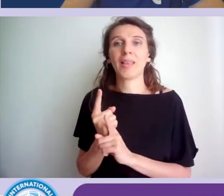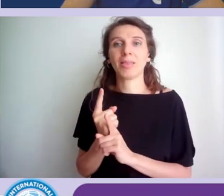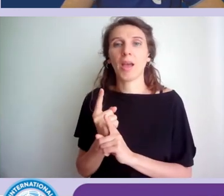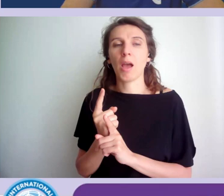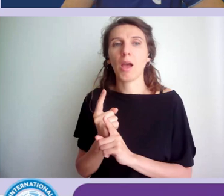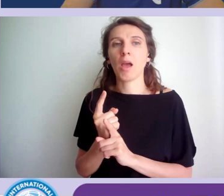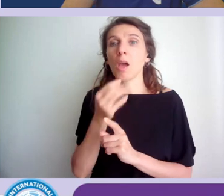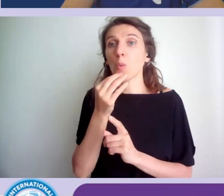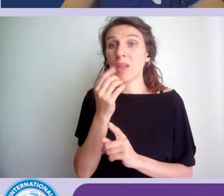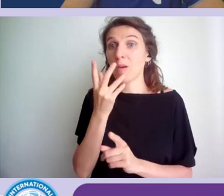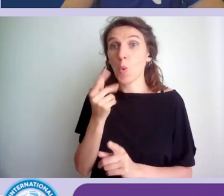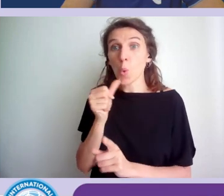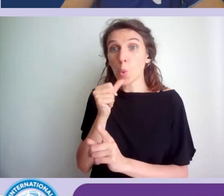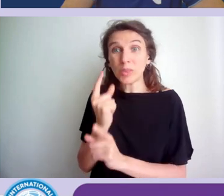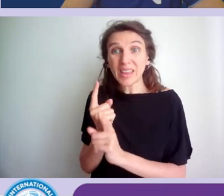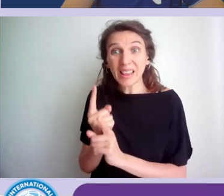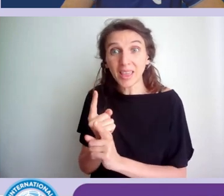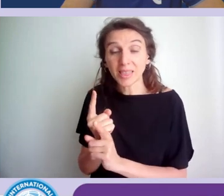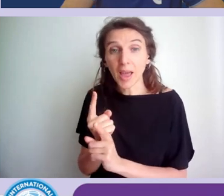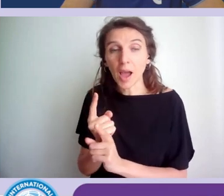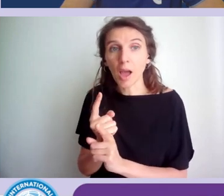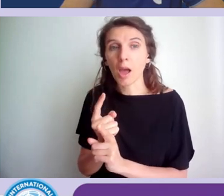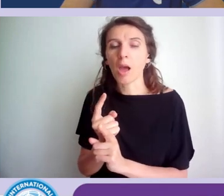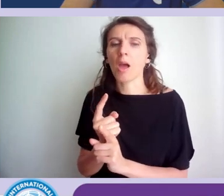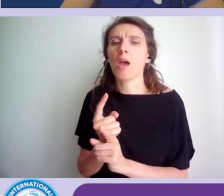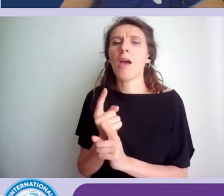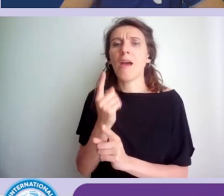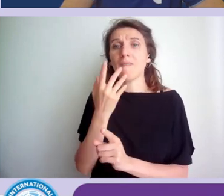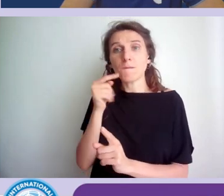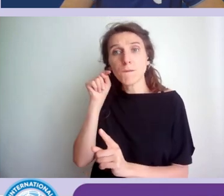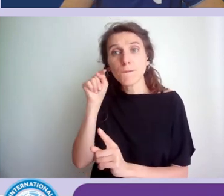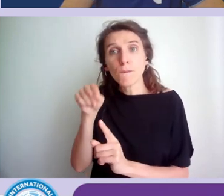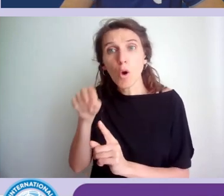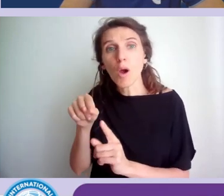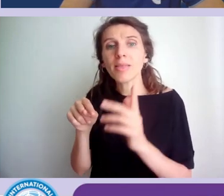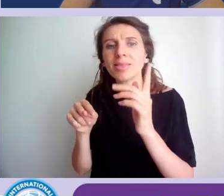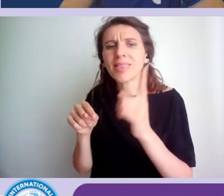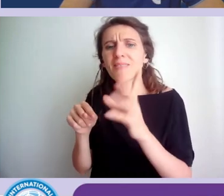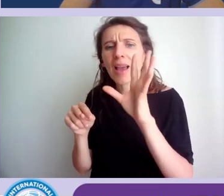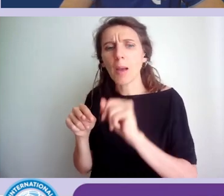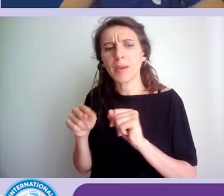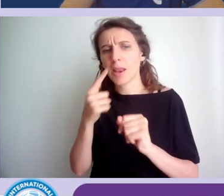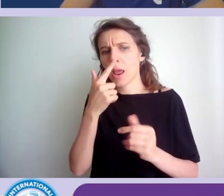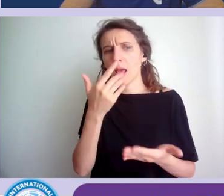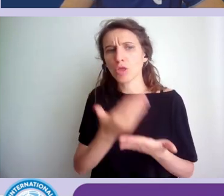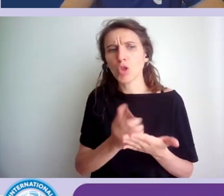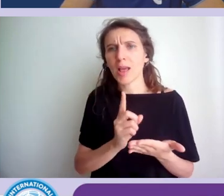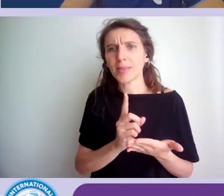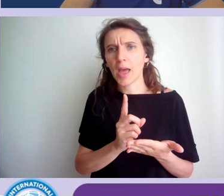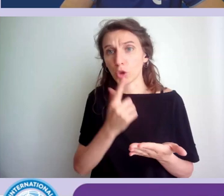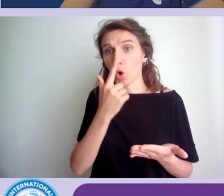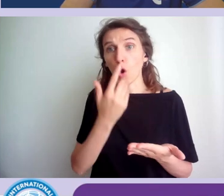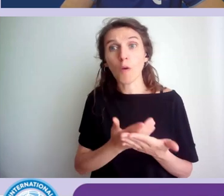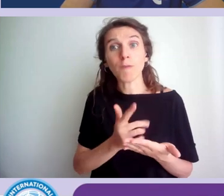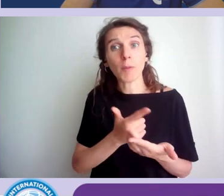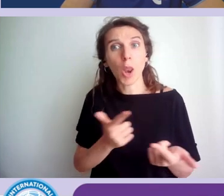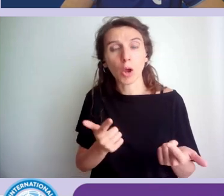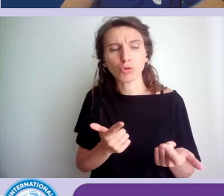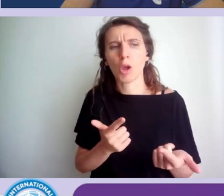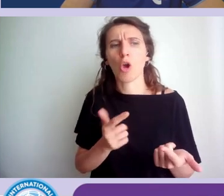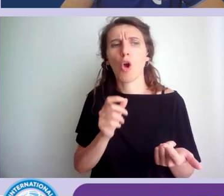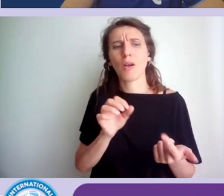e dunque per lavorare su quello fondamentalmente devi cercare di capire quella non conformità che io sto rilevando Ma che